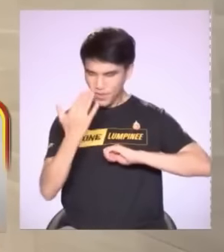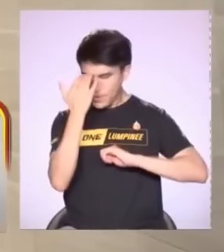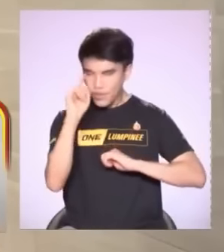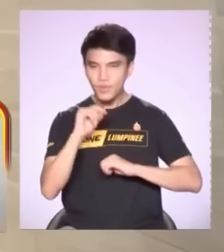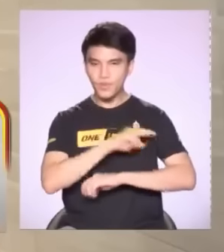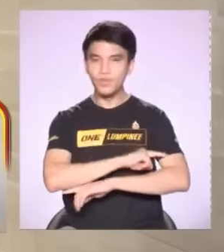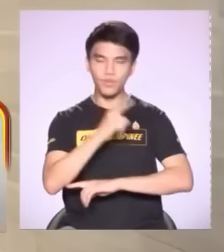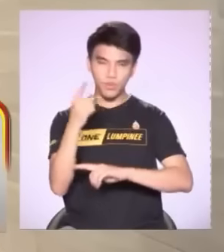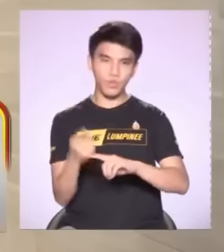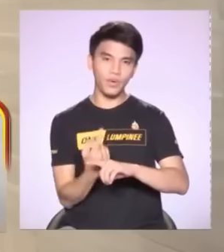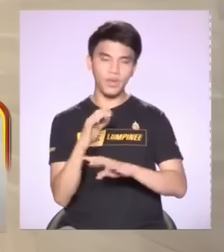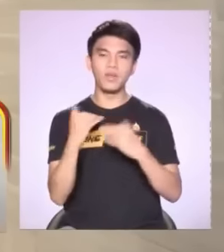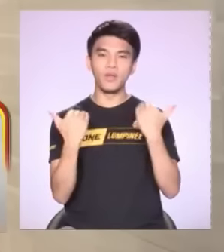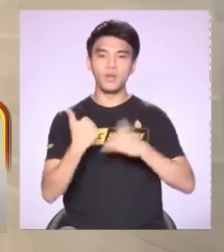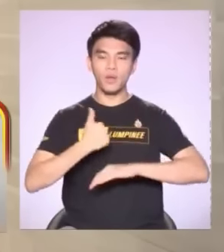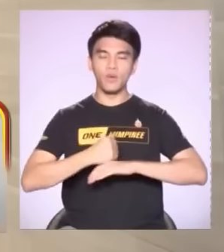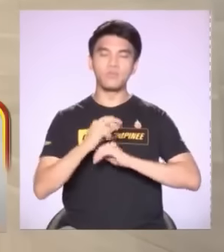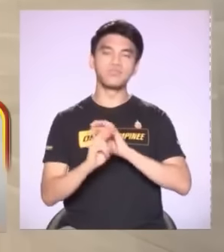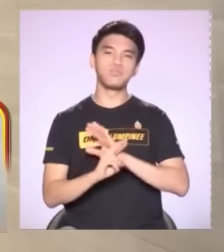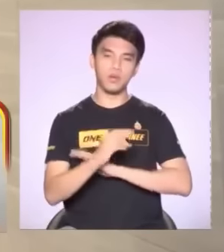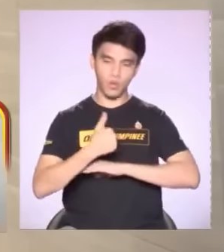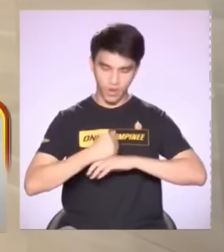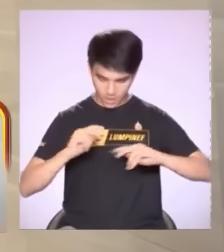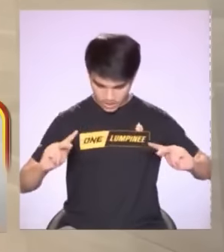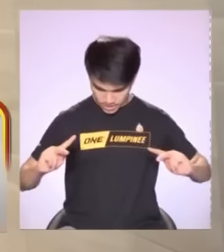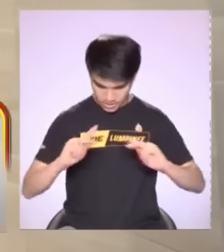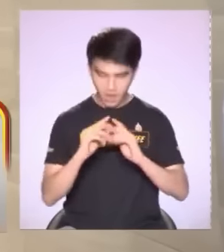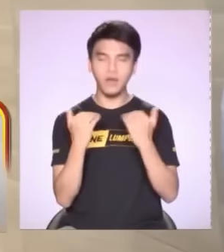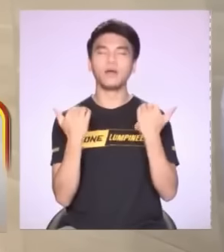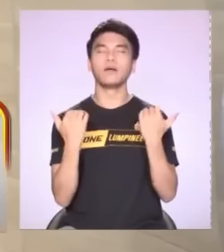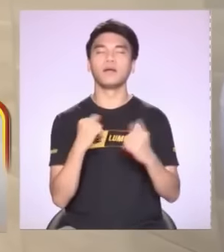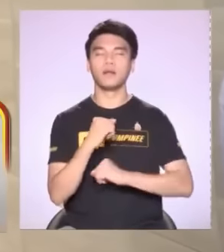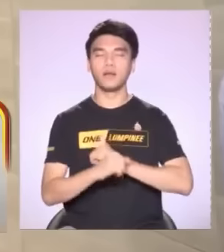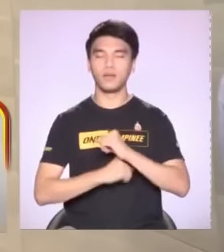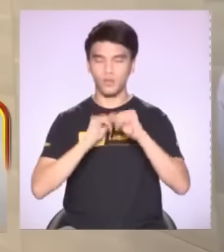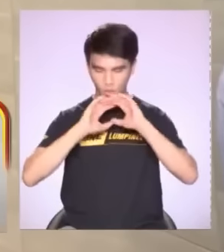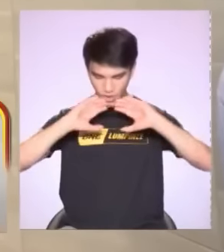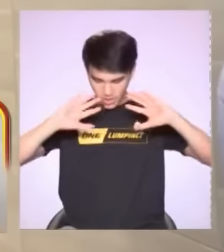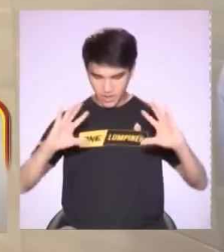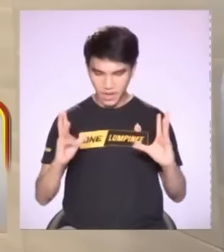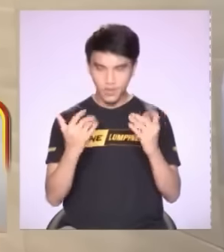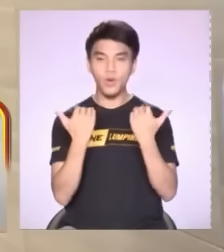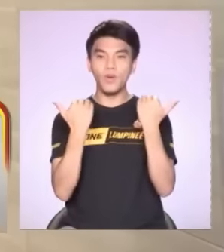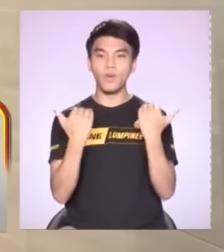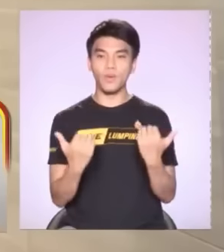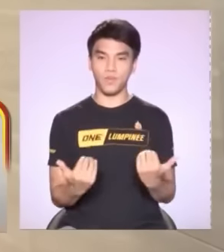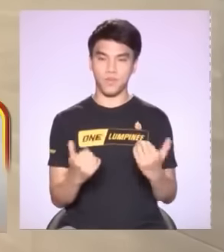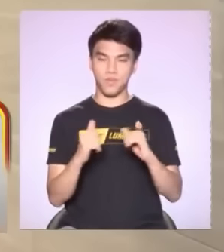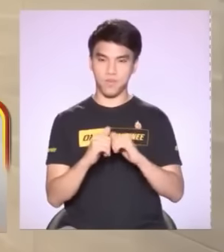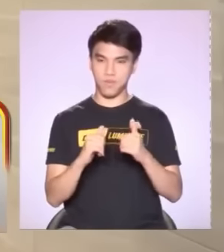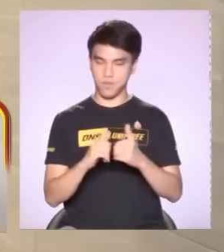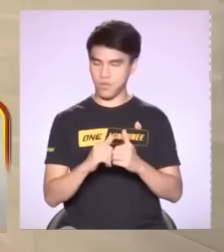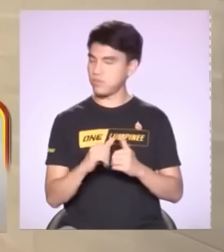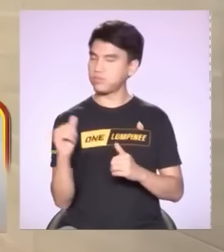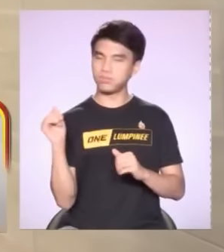เดี๋ยว 1ตุลาคมท่านผู้ว่าเชียงรายและท่านปลัดกระทรวงมหาดไทยก็จะเกษียณแต่ทีนี้ว่าจังหวัดที่มันประสบภัย